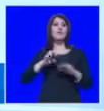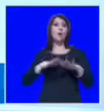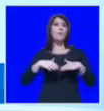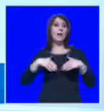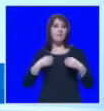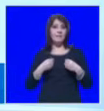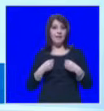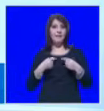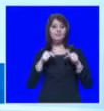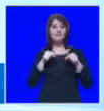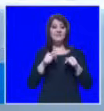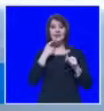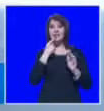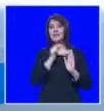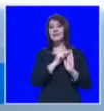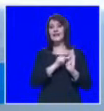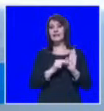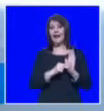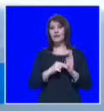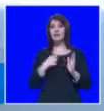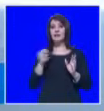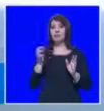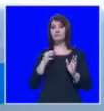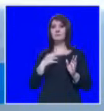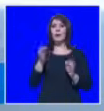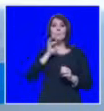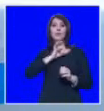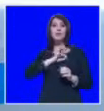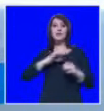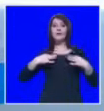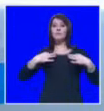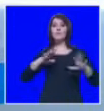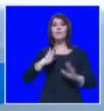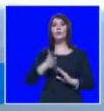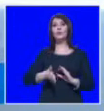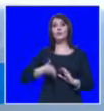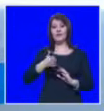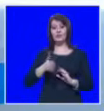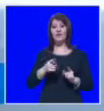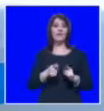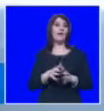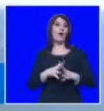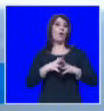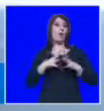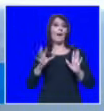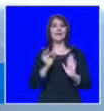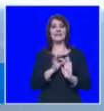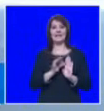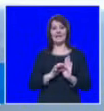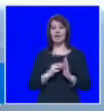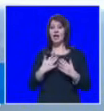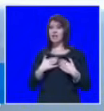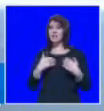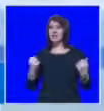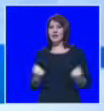Европарламента, защото тази задача да постигнем свободно пътуване за всички е много по-голяма от всеки един от нас. Имате ли амбиции обаче